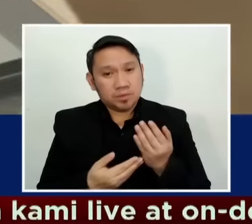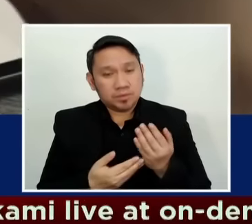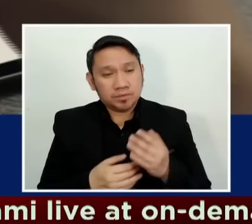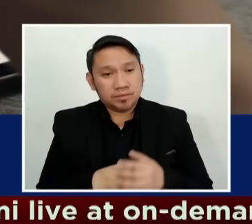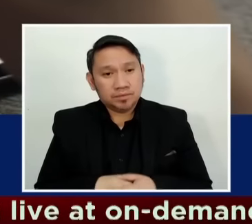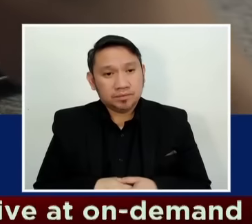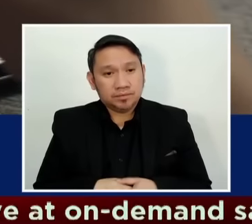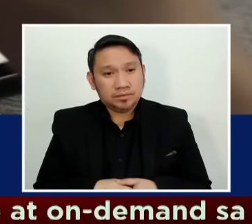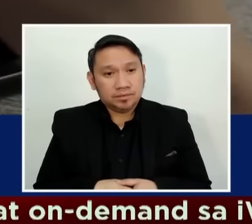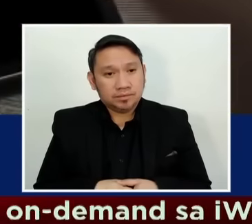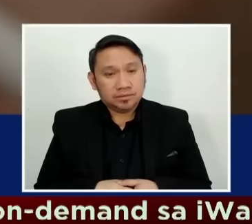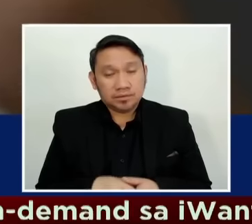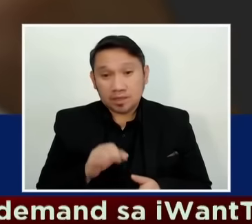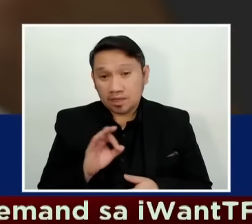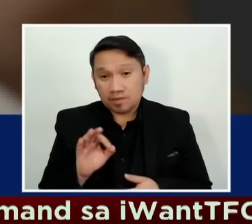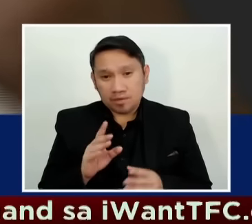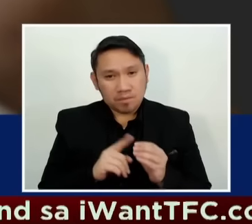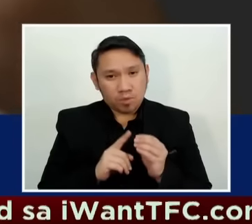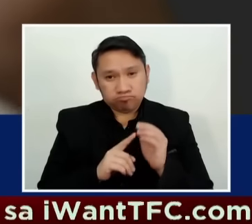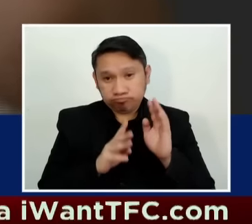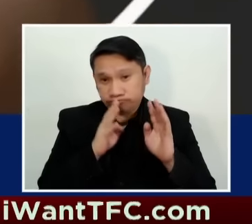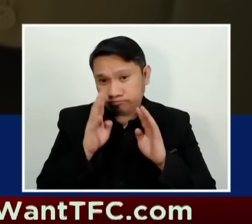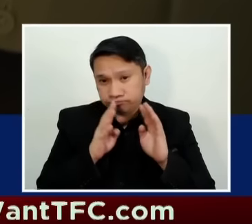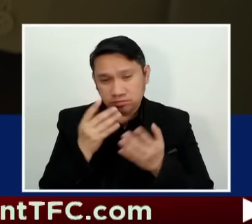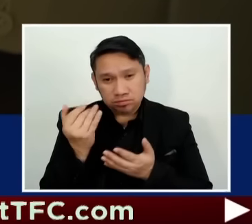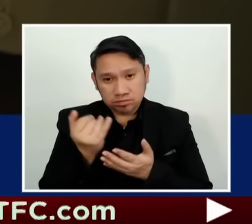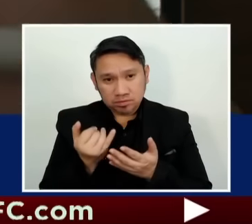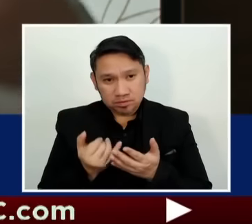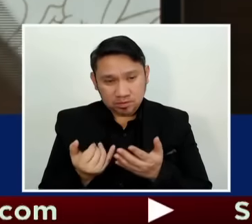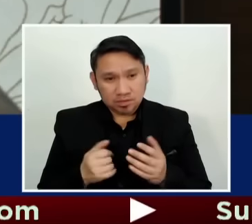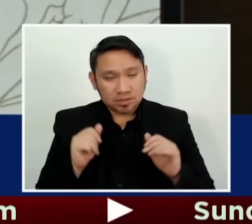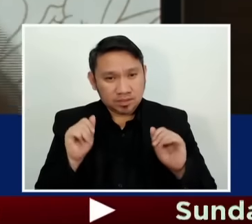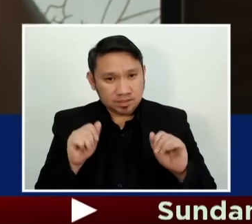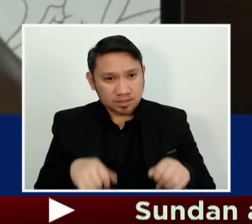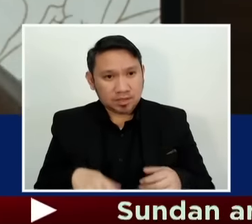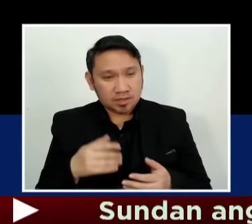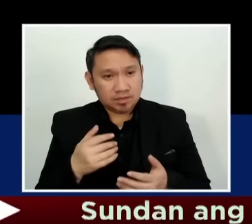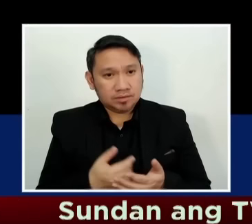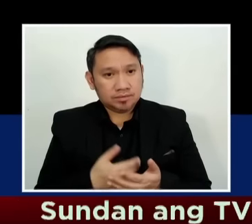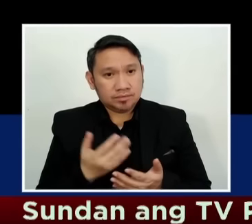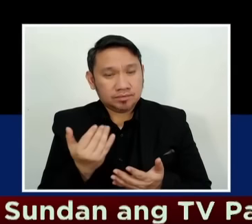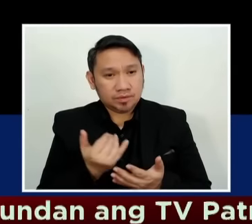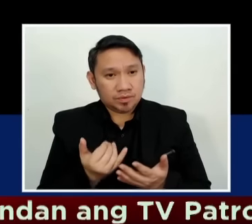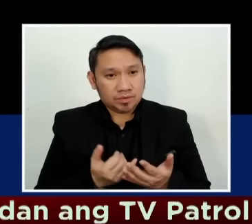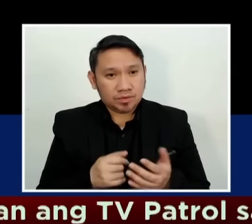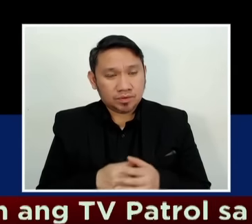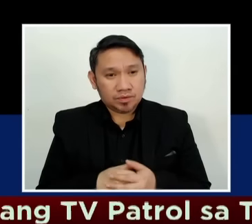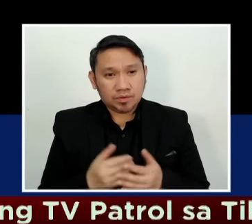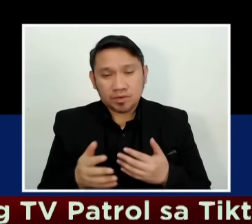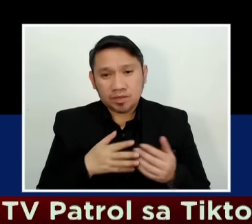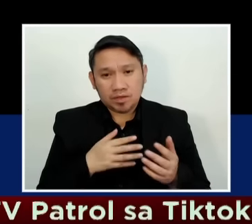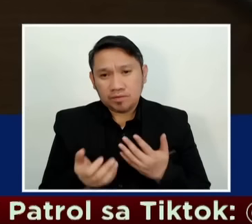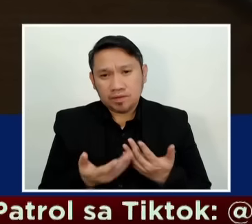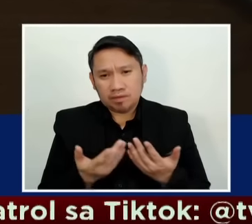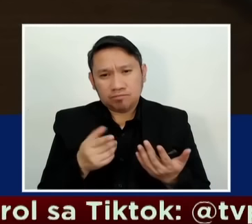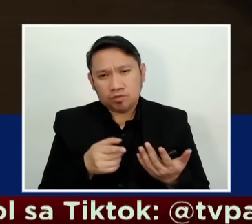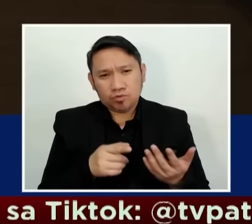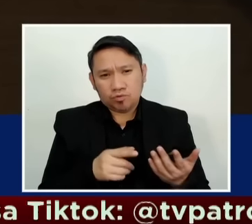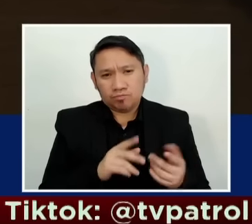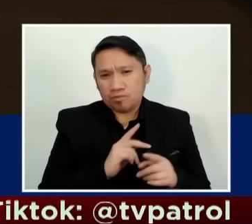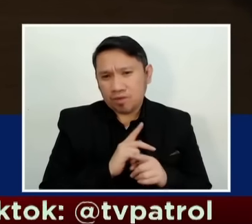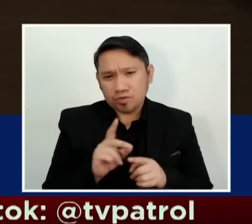Kung creativity naman ang pag-uusapan, feel na feel ang pagiging artistic mapa-beginner or pro man yan.